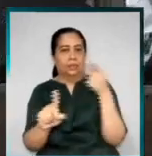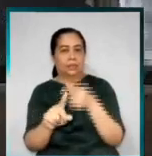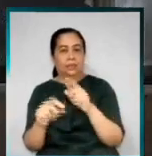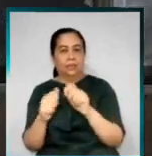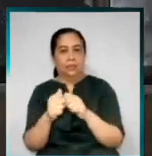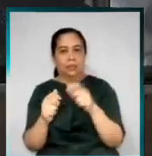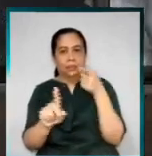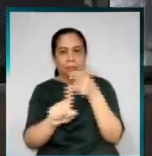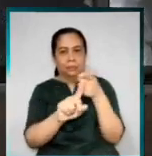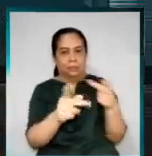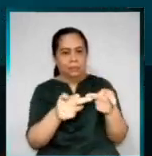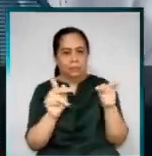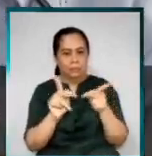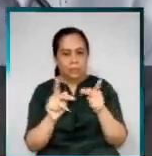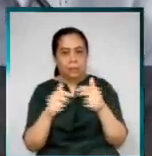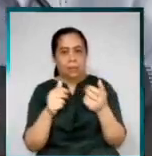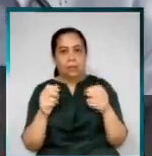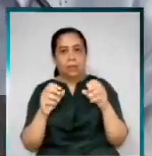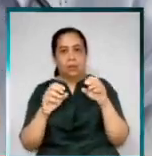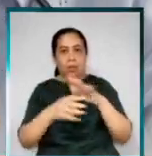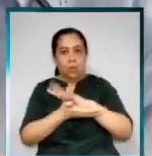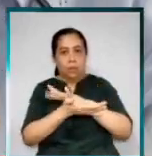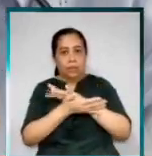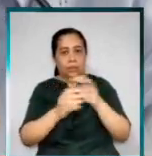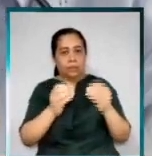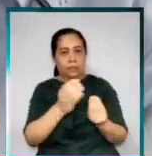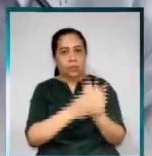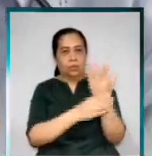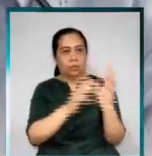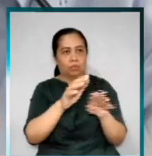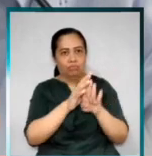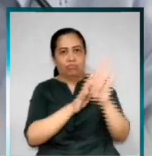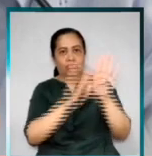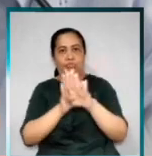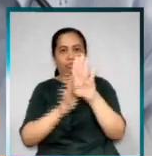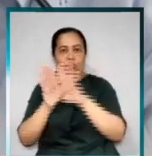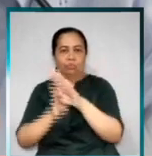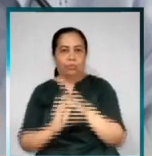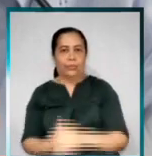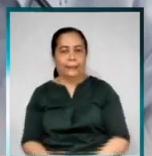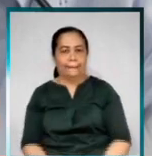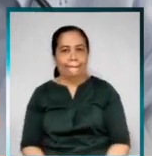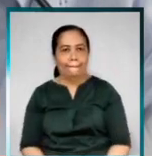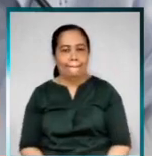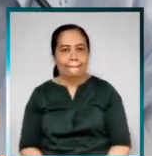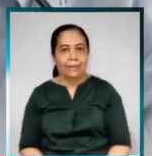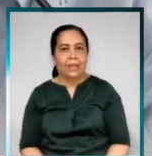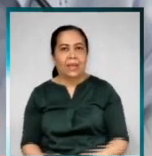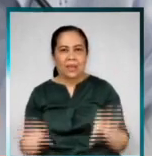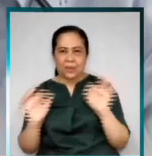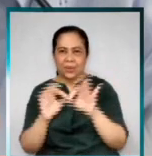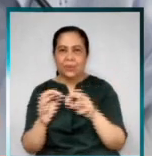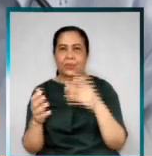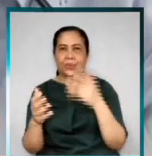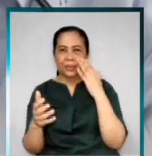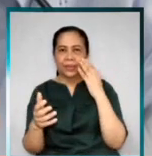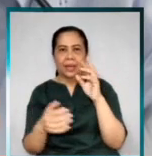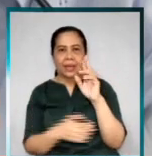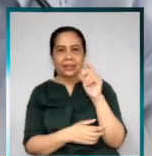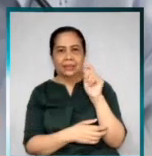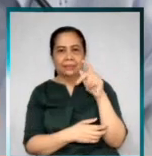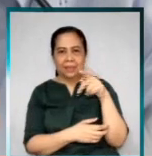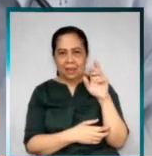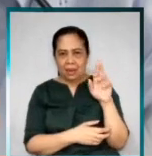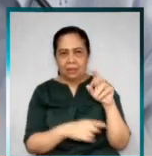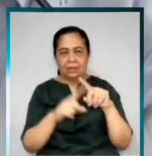may COVID outbreak. Your gold standard is still RT-PCR, but this is good enough. In the case